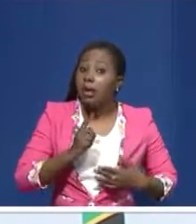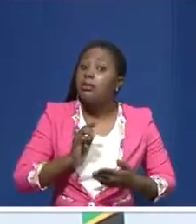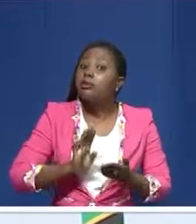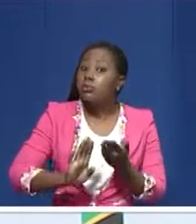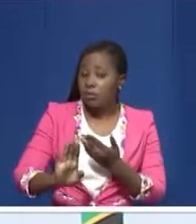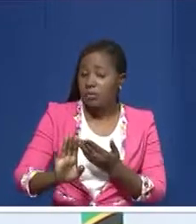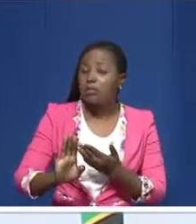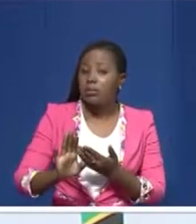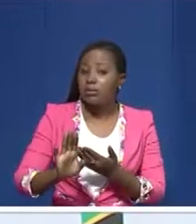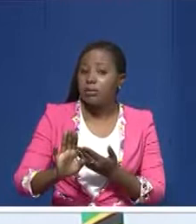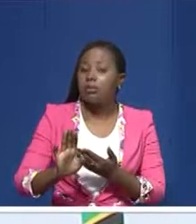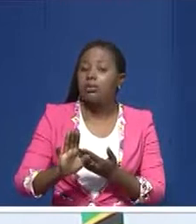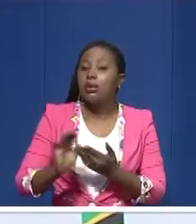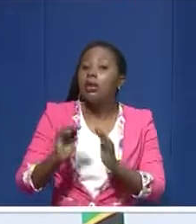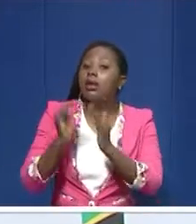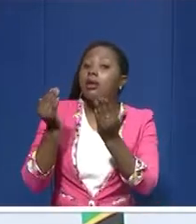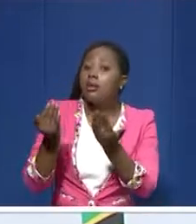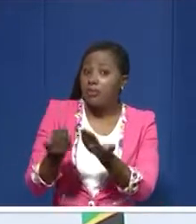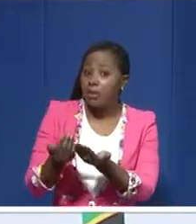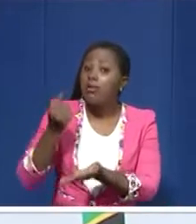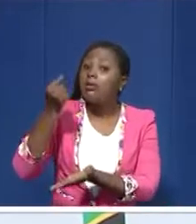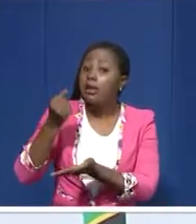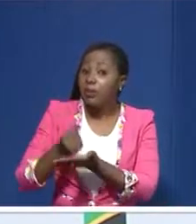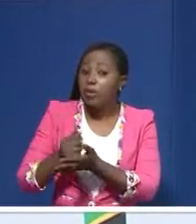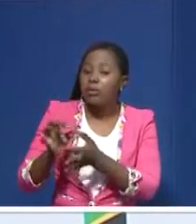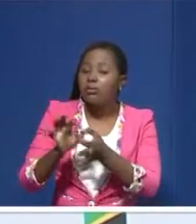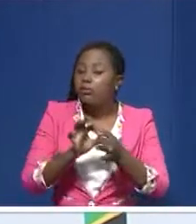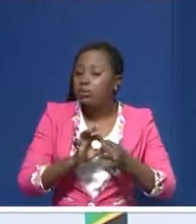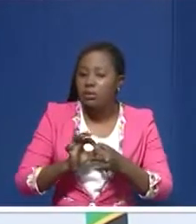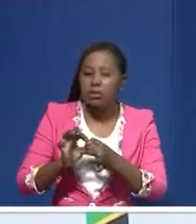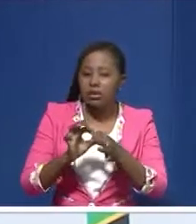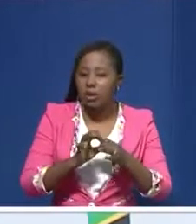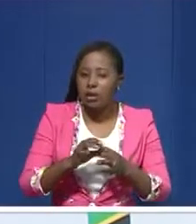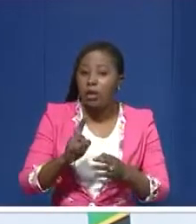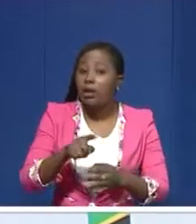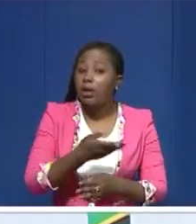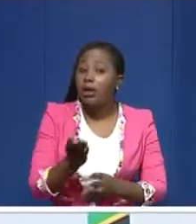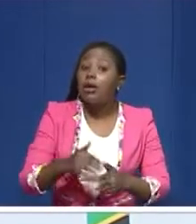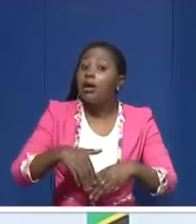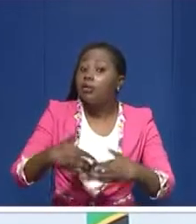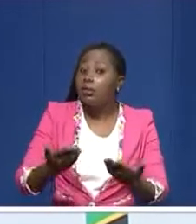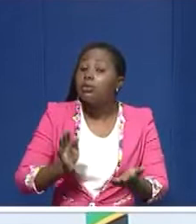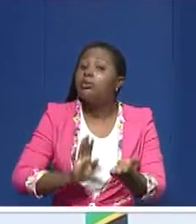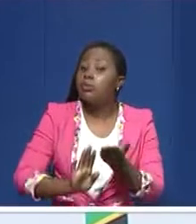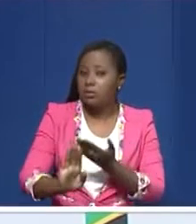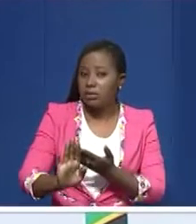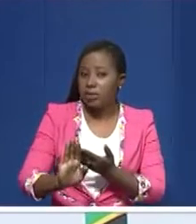alizuiliki. Vyama vikiamua kushirikiana haviwezi kuzuilika.